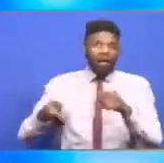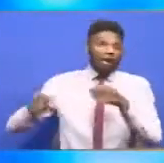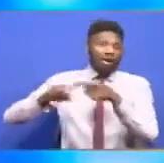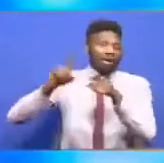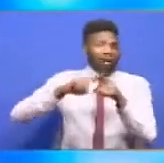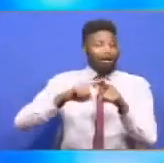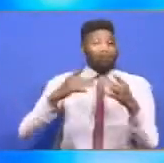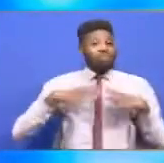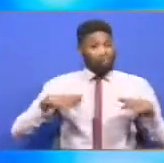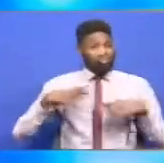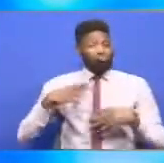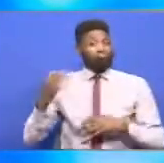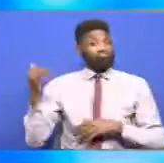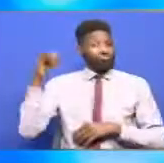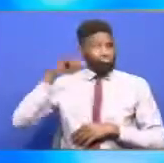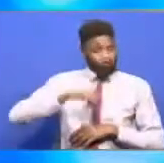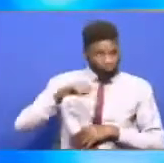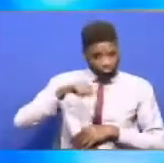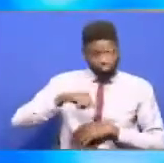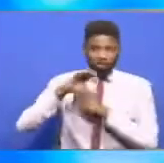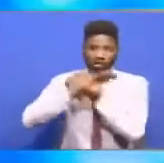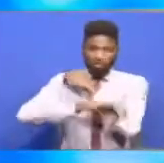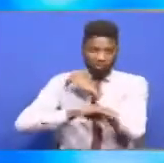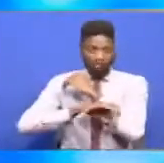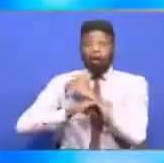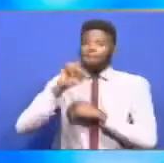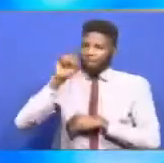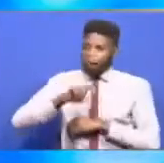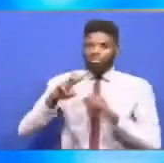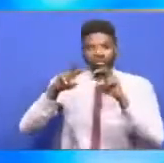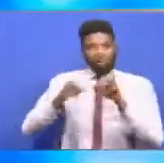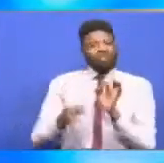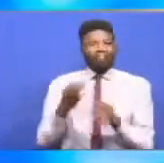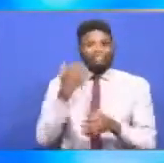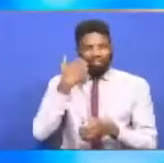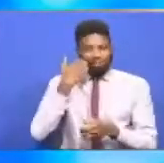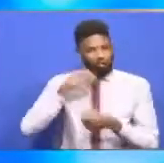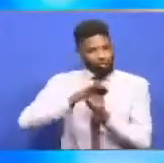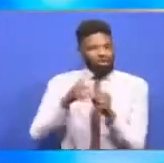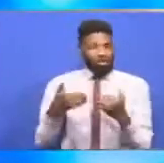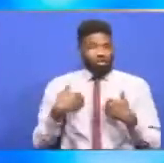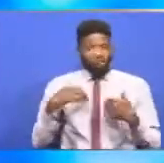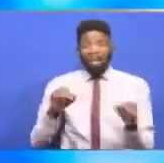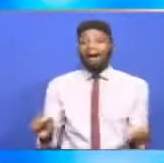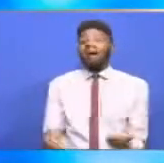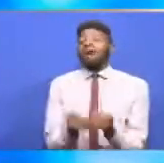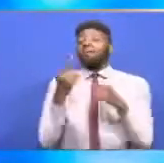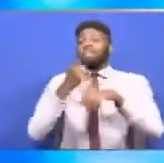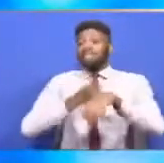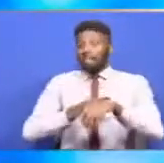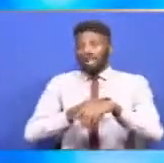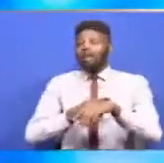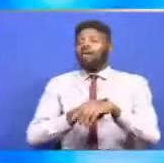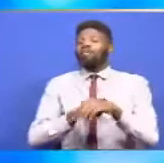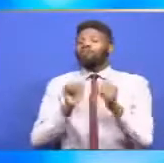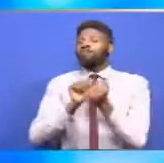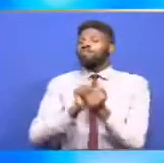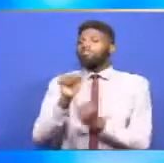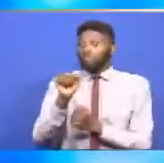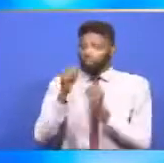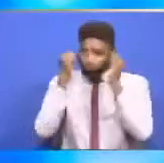humu nchini sasa ni lazima apimwe virusi vya korona. Hatua hiyo imejiri baada ya wanafunzi 15